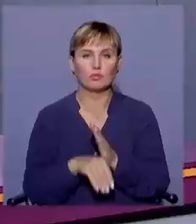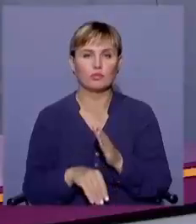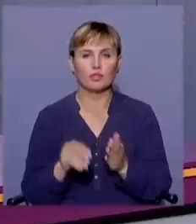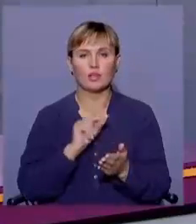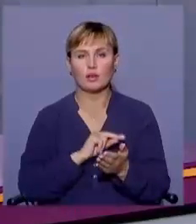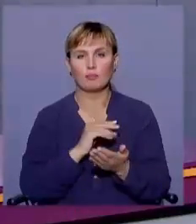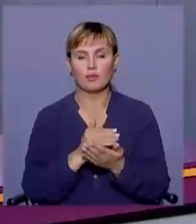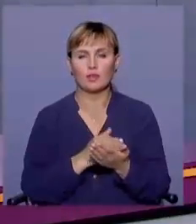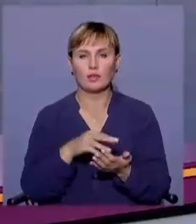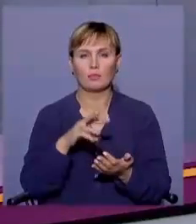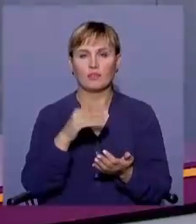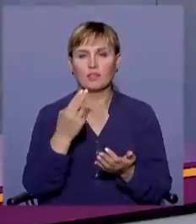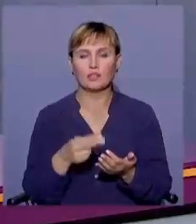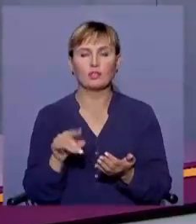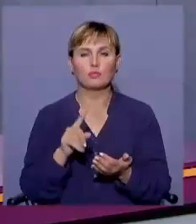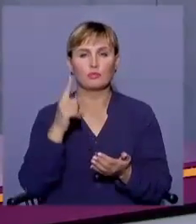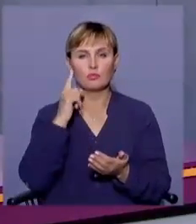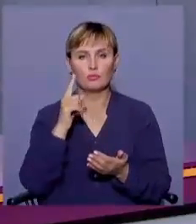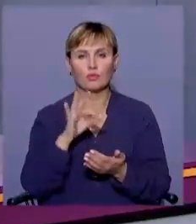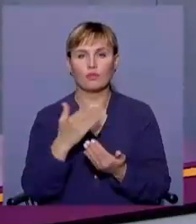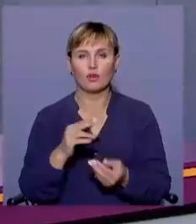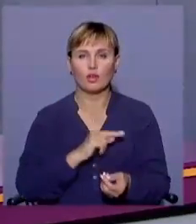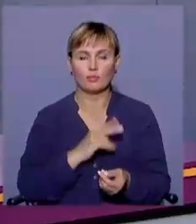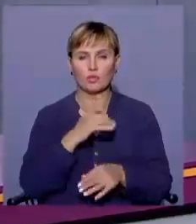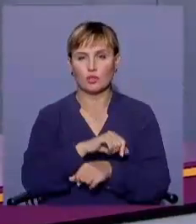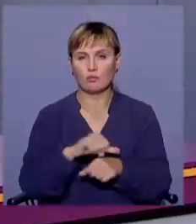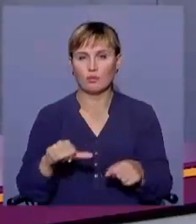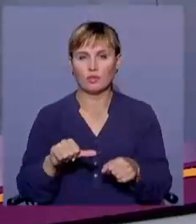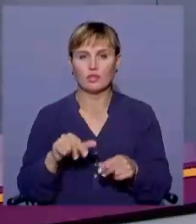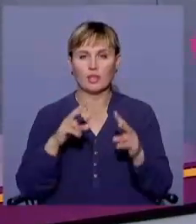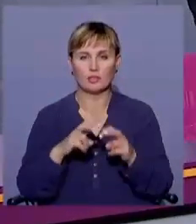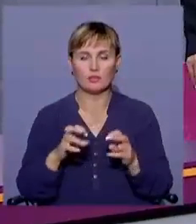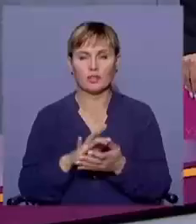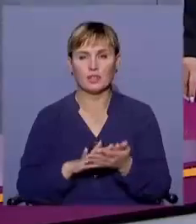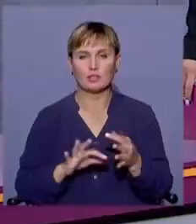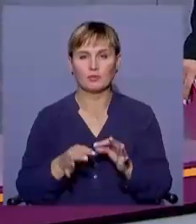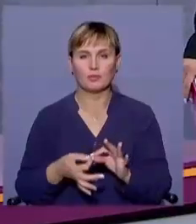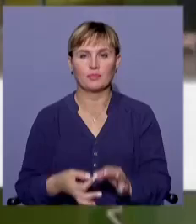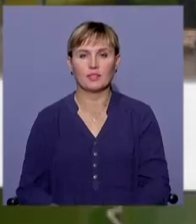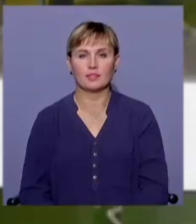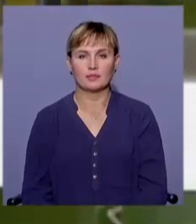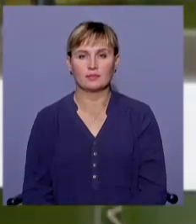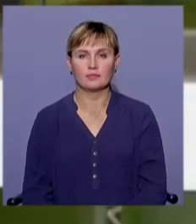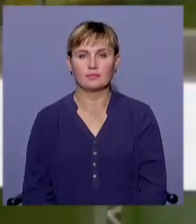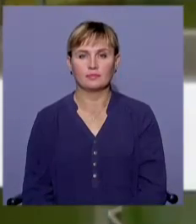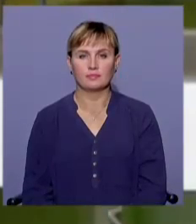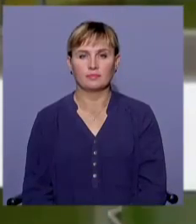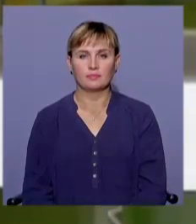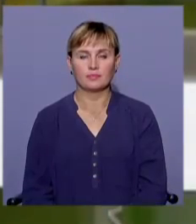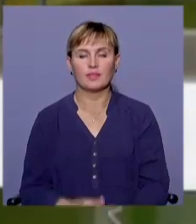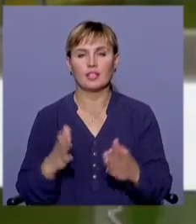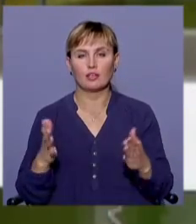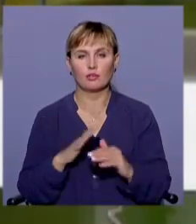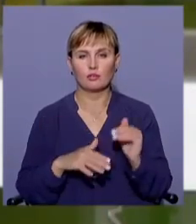функция МФЦА и что думают о его работе зарубежные эксперты, расскажет Анвар Шаликенов. С легкой